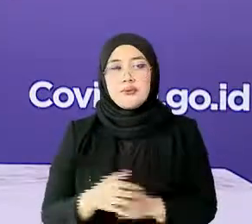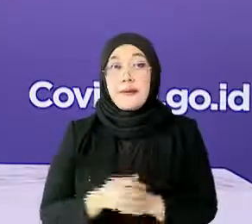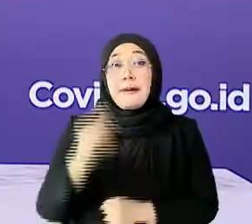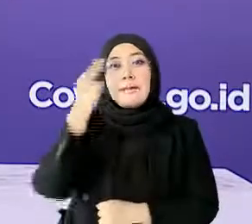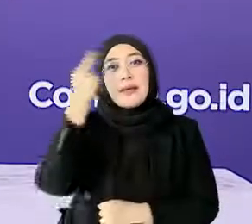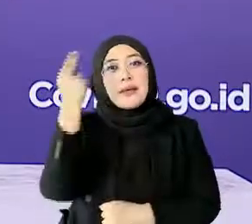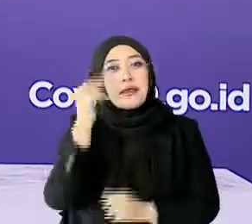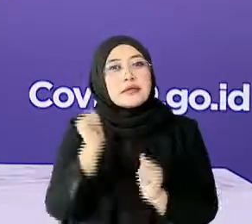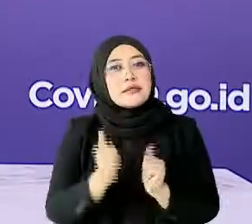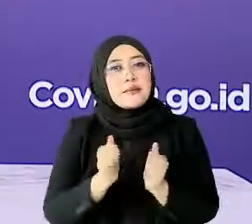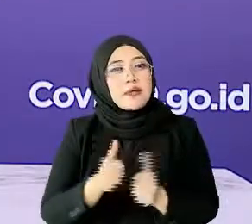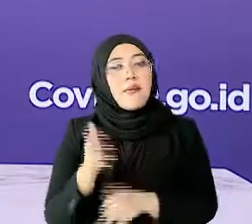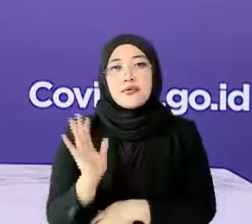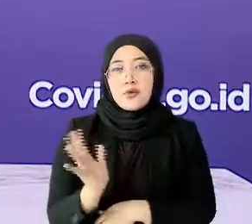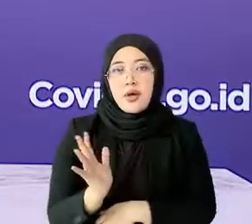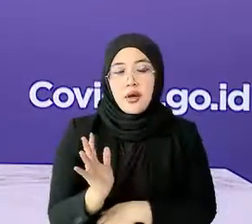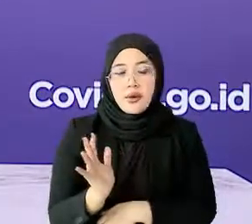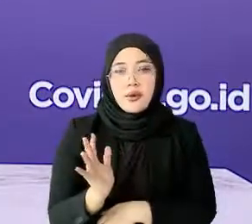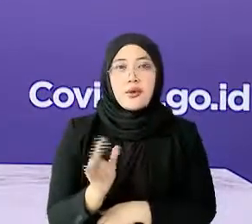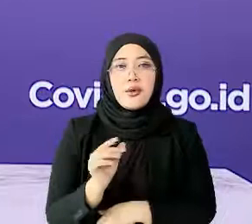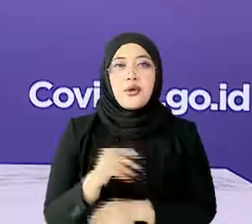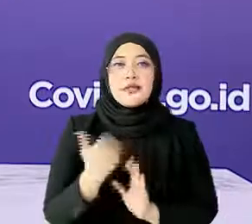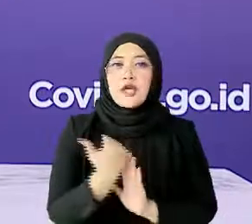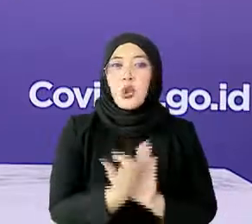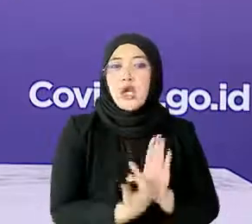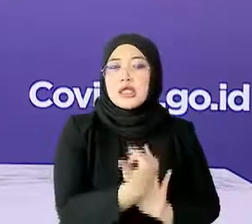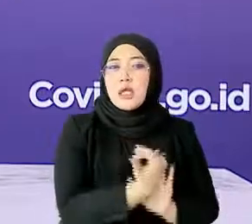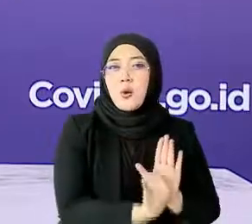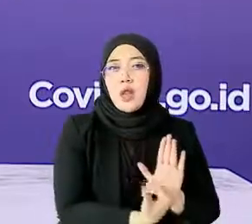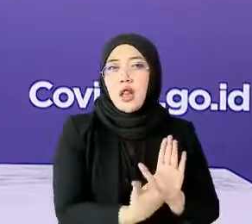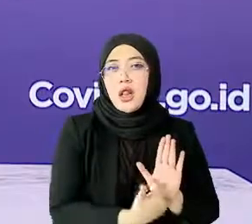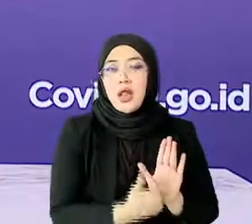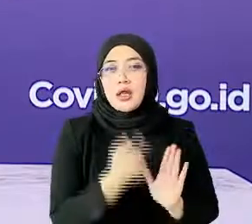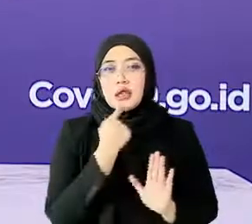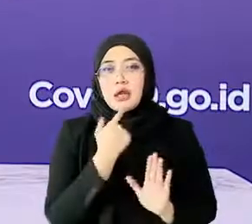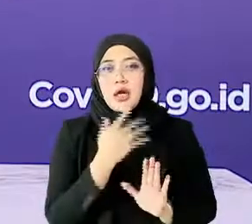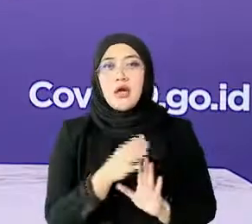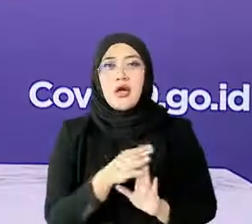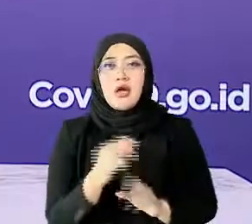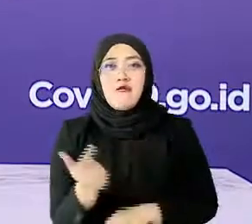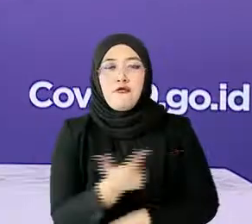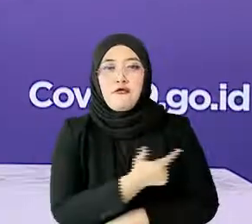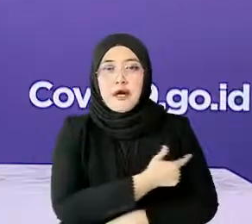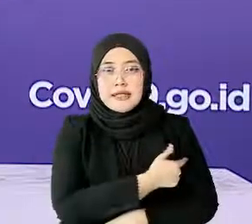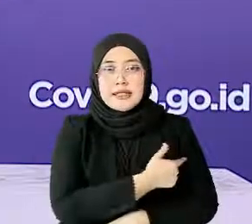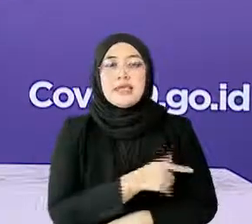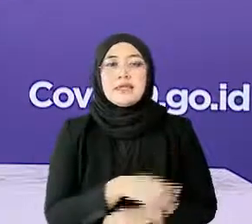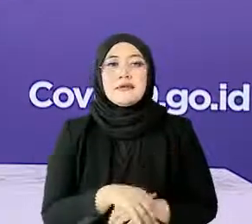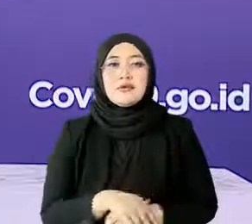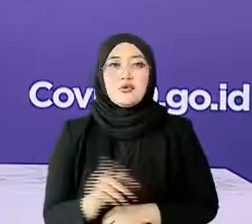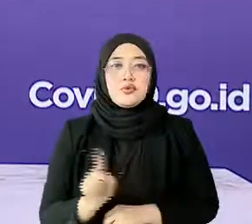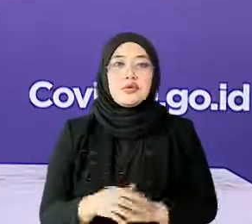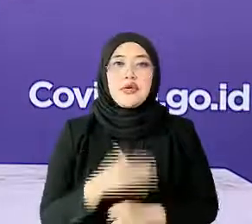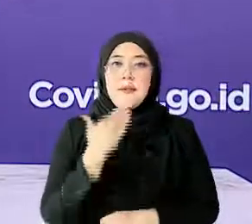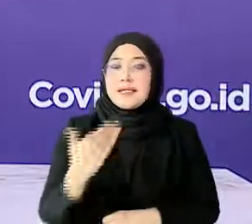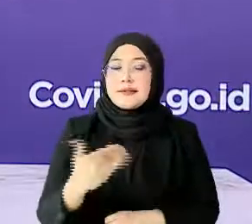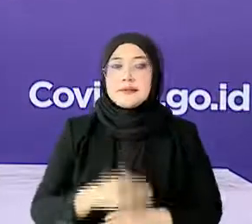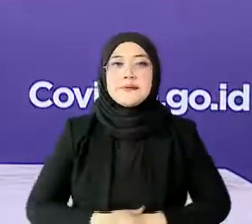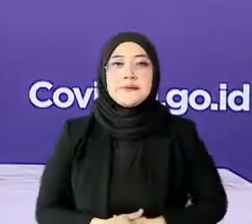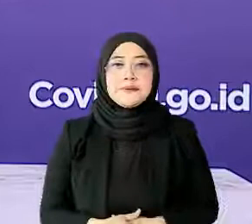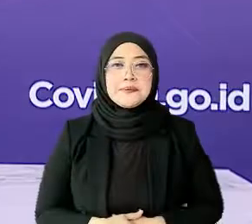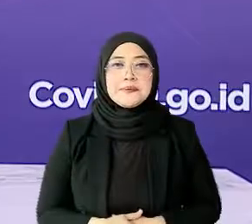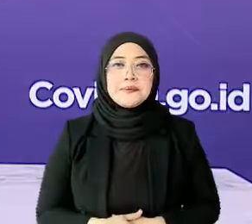pemerintah sudah mempersiapkan schedule yang kaitannya dengan ketersediaan vaksin Hai ada terima